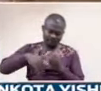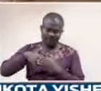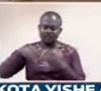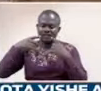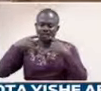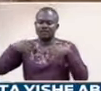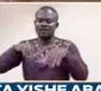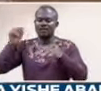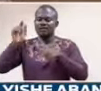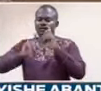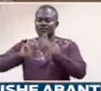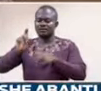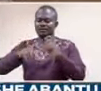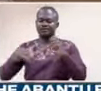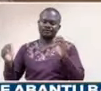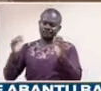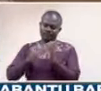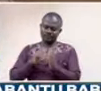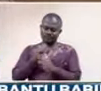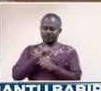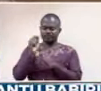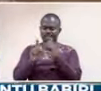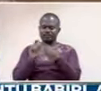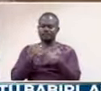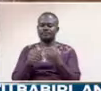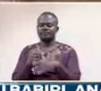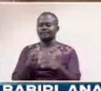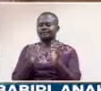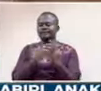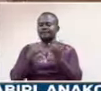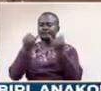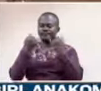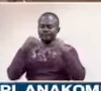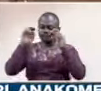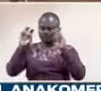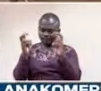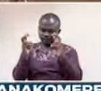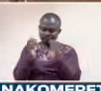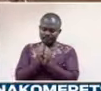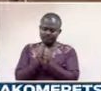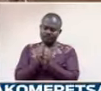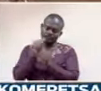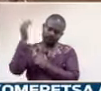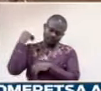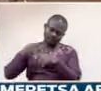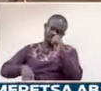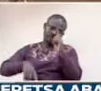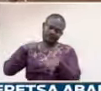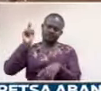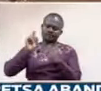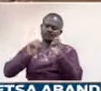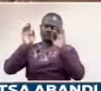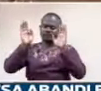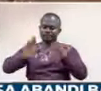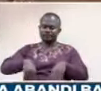gusohoka irindi tangazo rivuga ko twongera tugakora ibindi bizami, ariko bakatubwira ko abari baratsinze ibizami